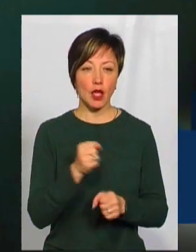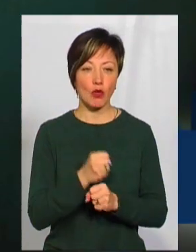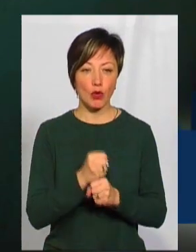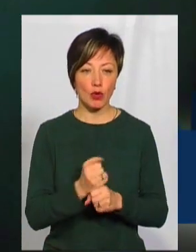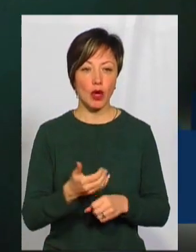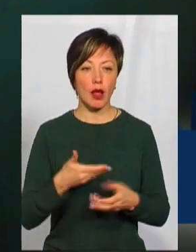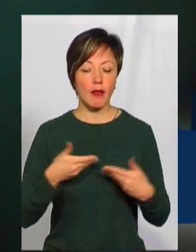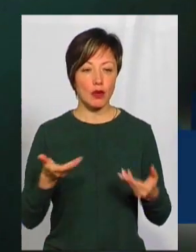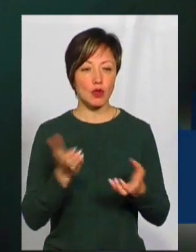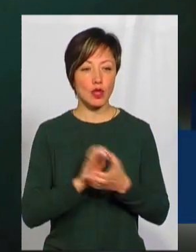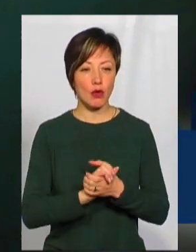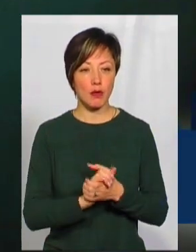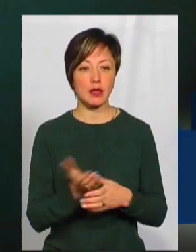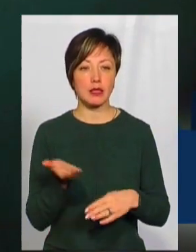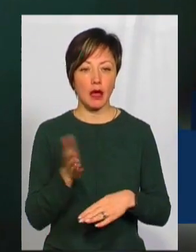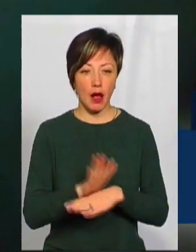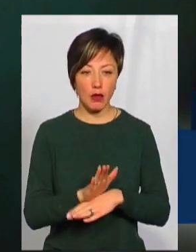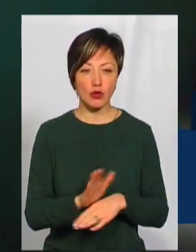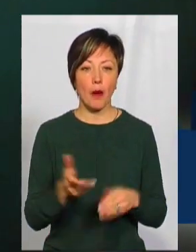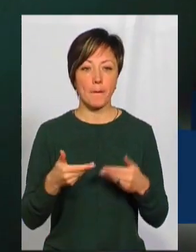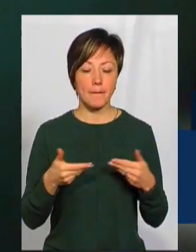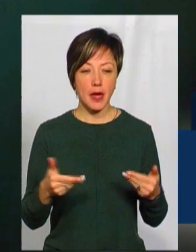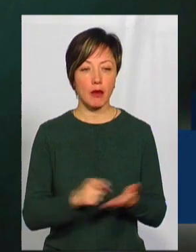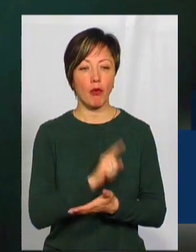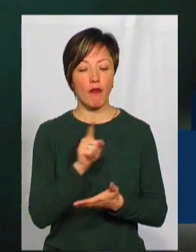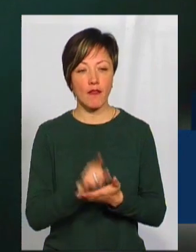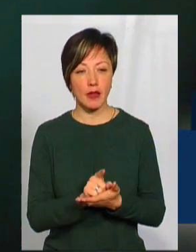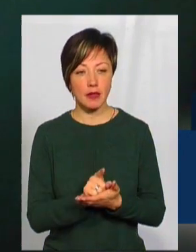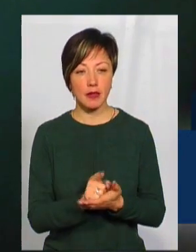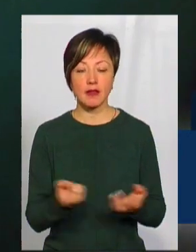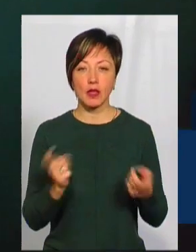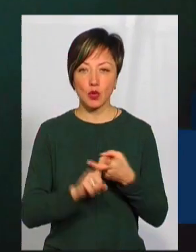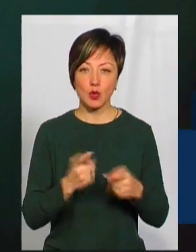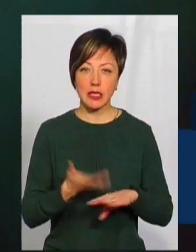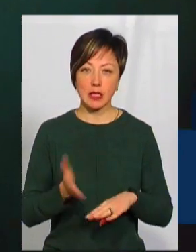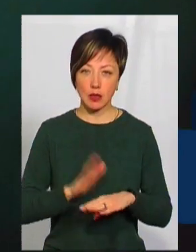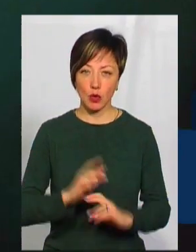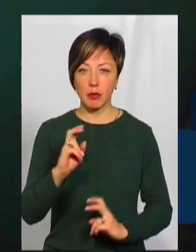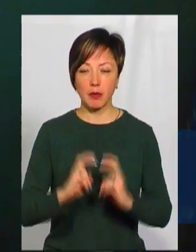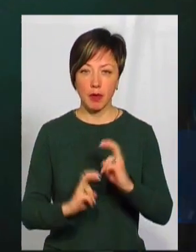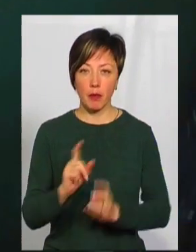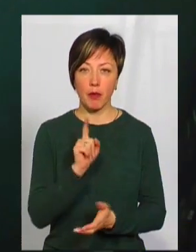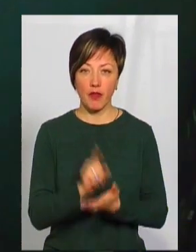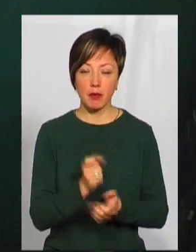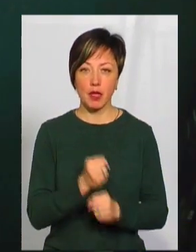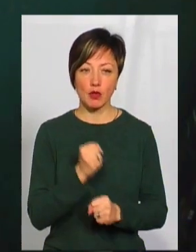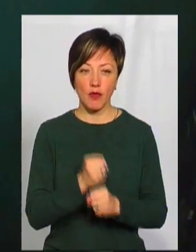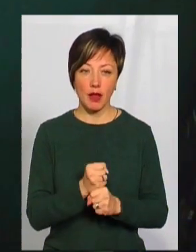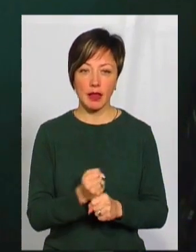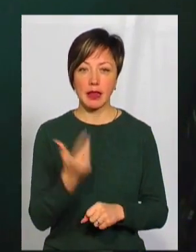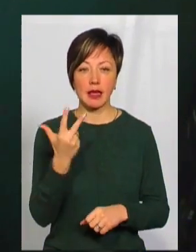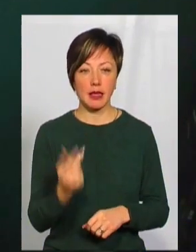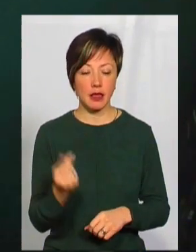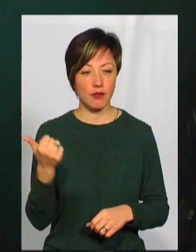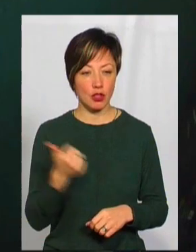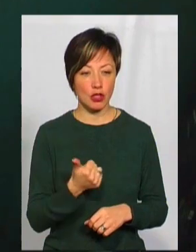нас ознайомили з наказом, що ми повинні, в зв'язку з кризою на підприємстві, ми повинні працювати лише 3 дні